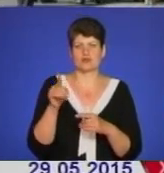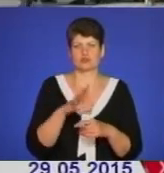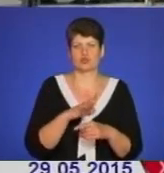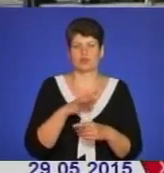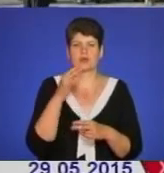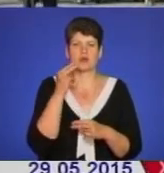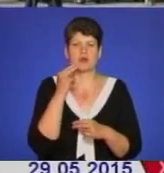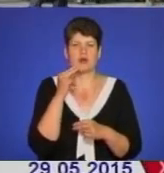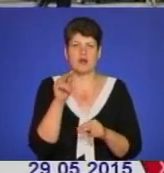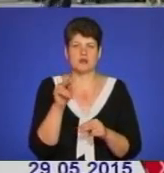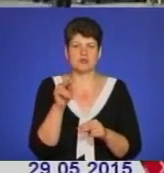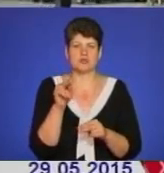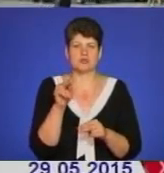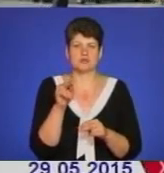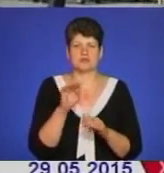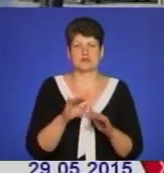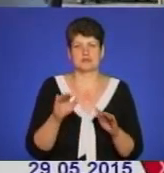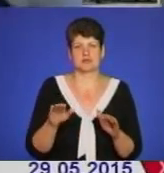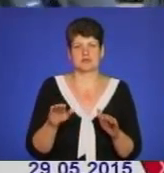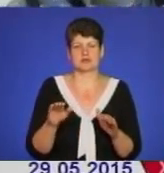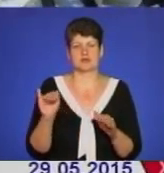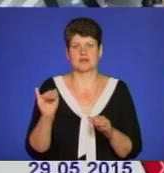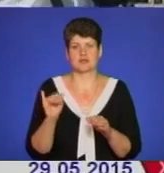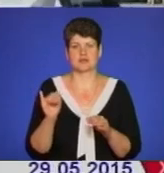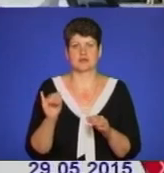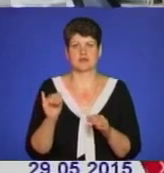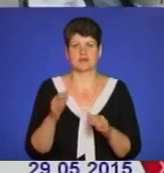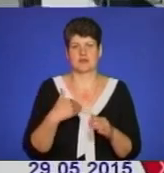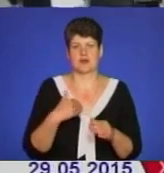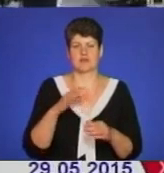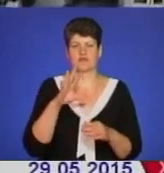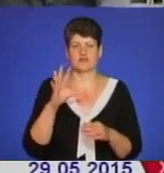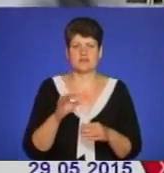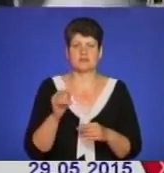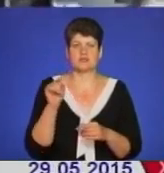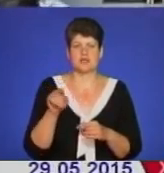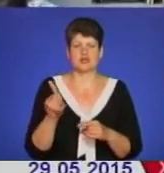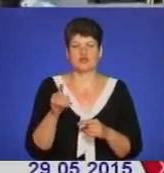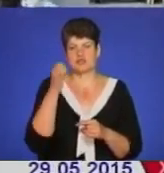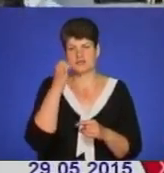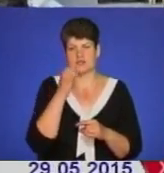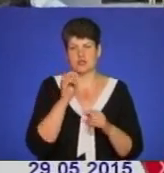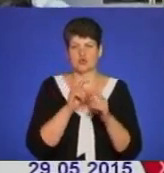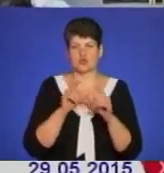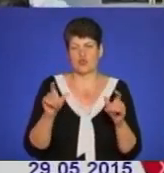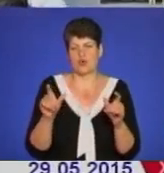краще дитині самій і зовсім нам всім, через те, що завдяки школі